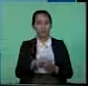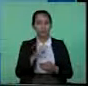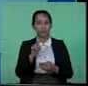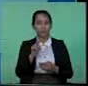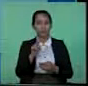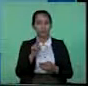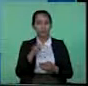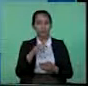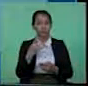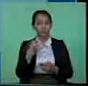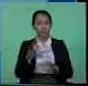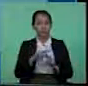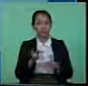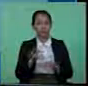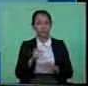1224 ga teng.